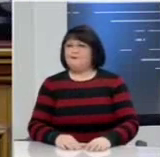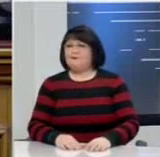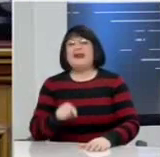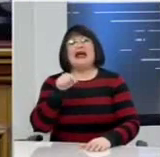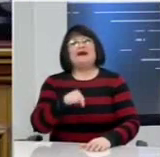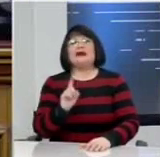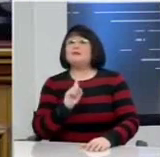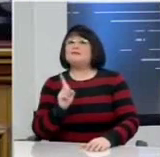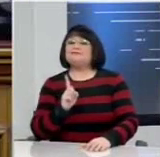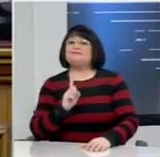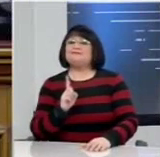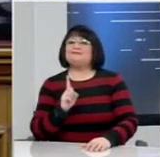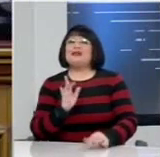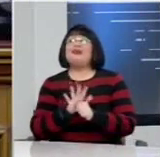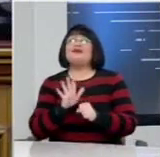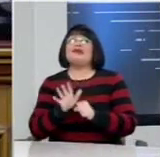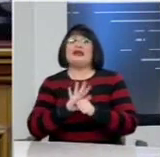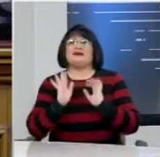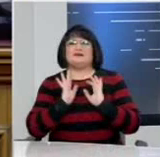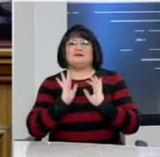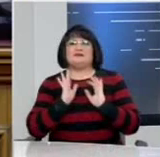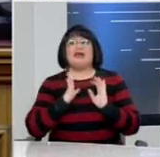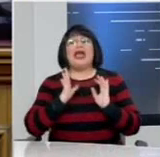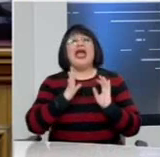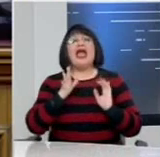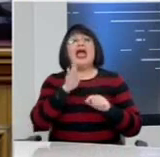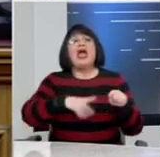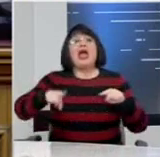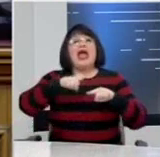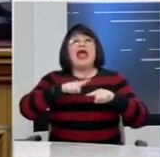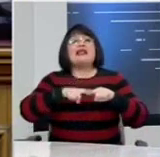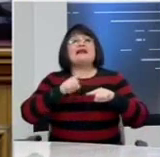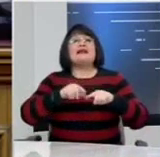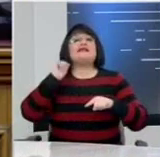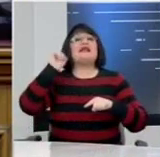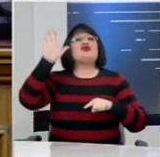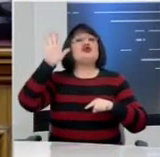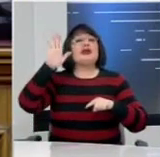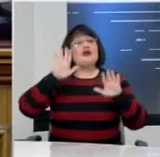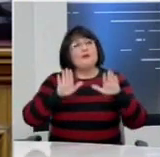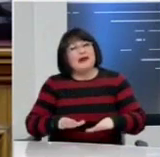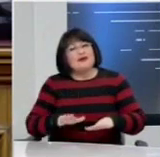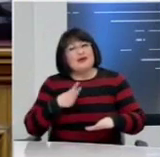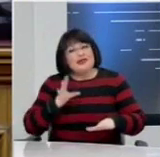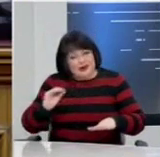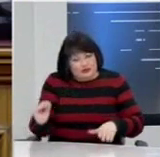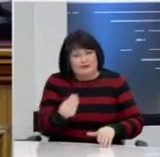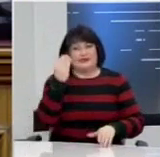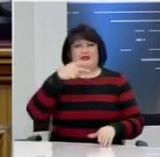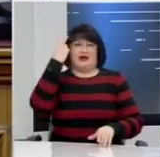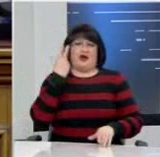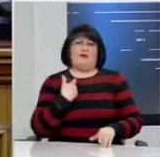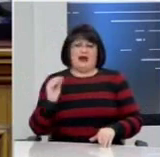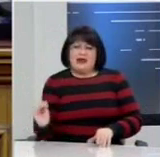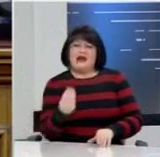ανταποκρίνεται ούτε στο αίτημα των Ελλήνων της Διασποράς να εκλέγονται τουλάχιστον, να έχουν το